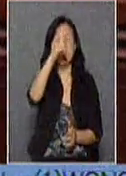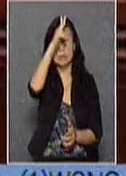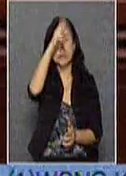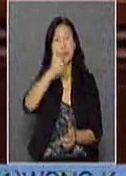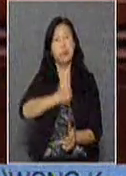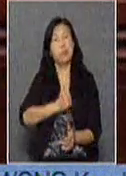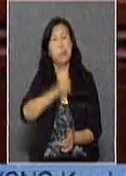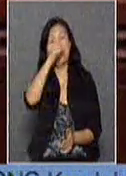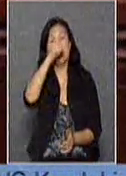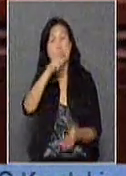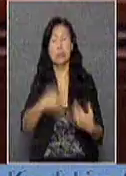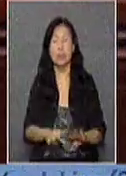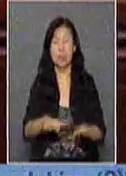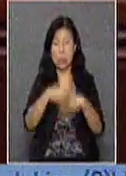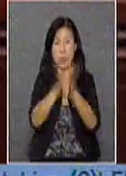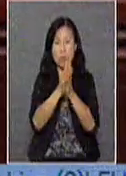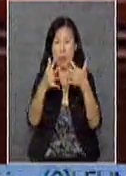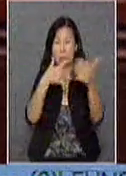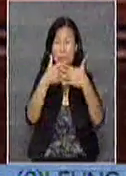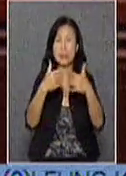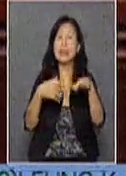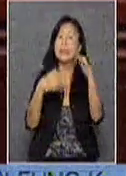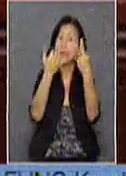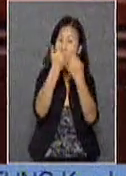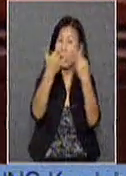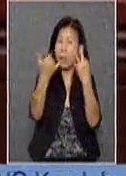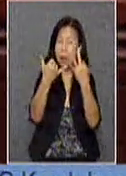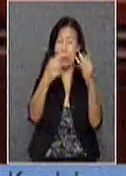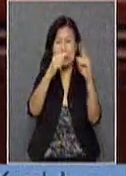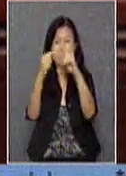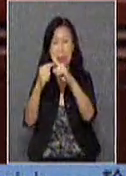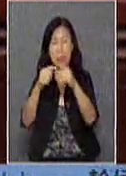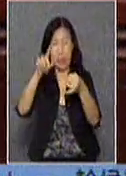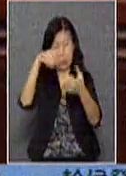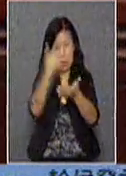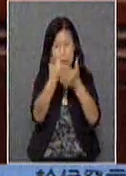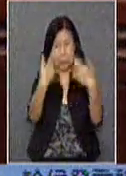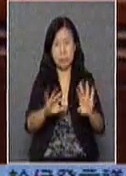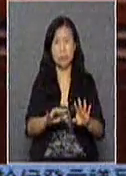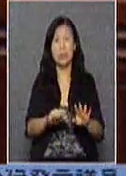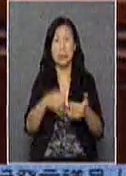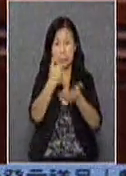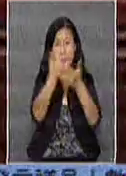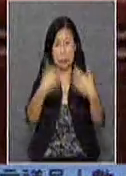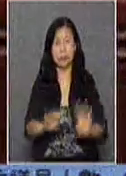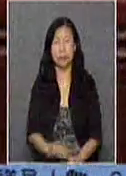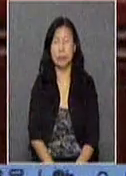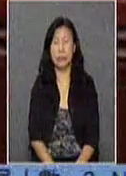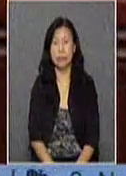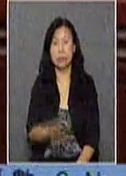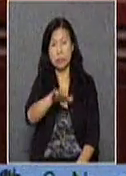我們看到整個事件有36位市民喪失生命，但